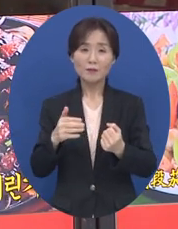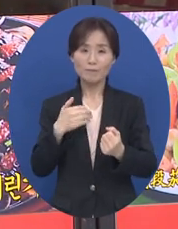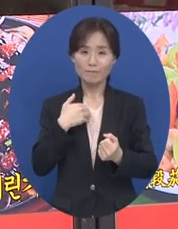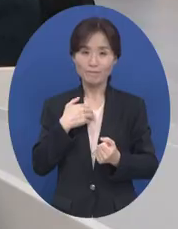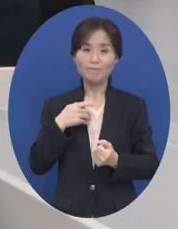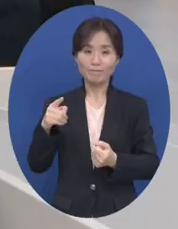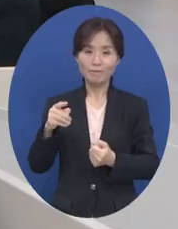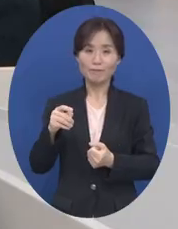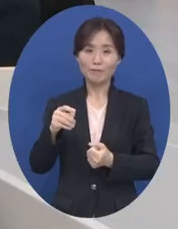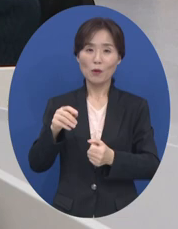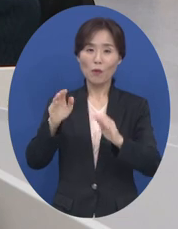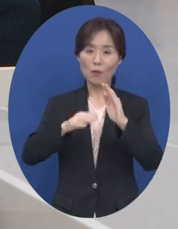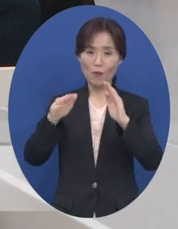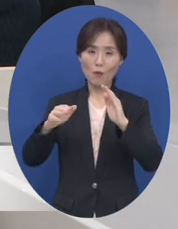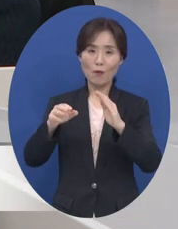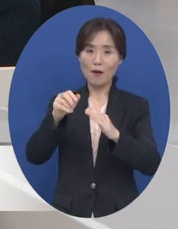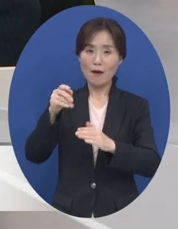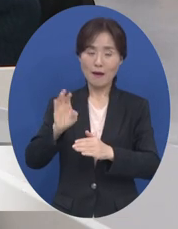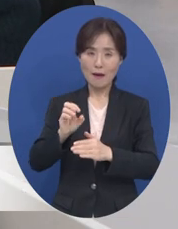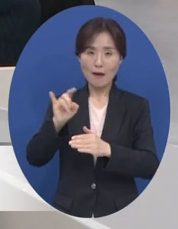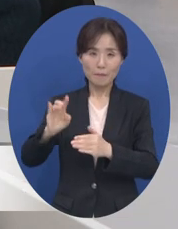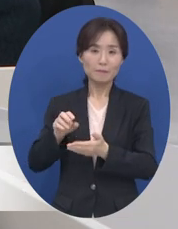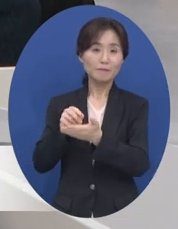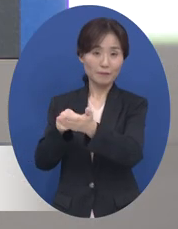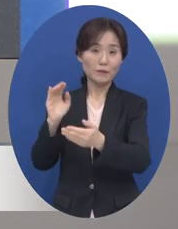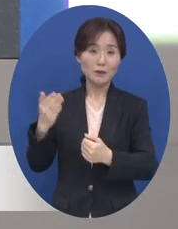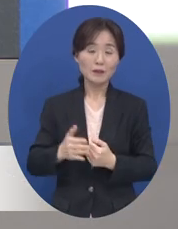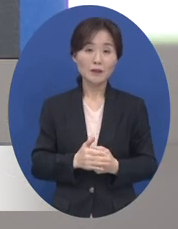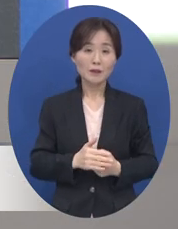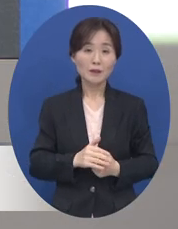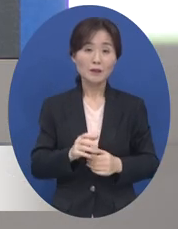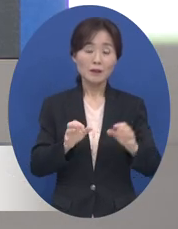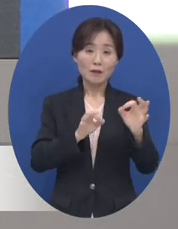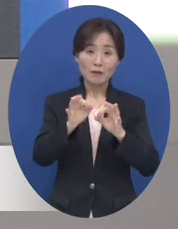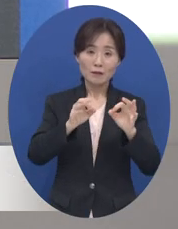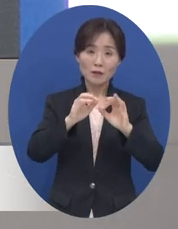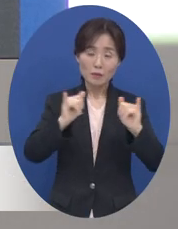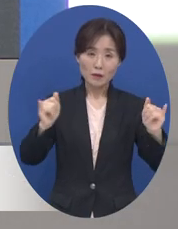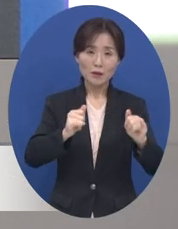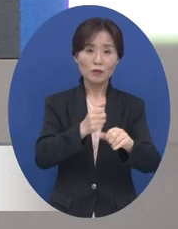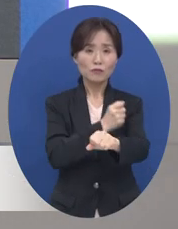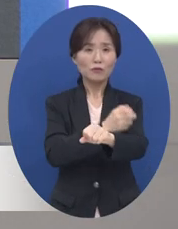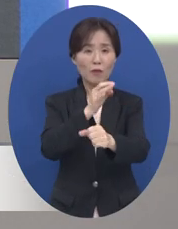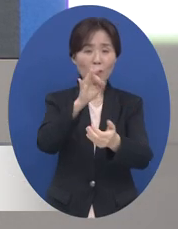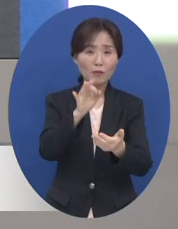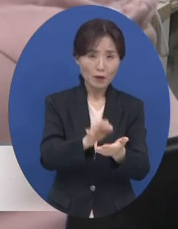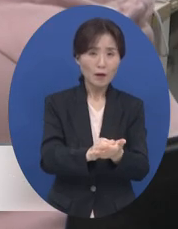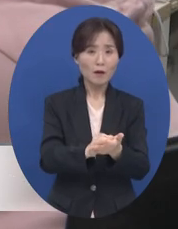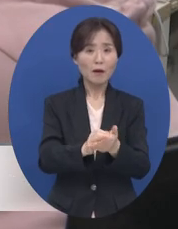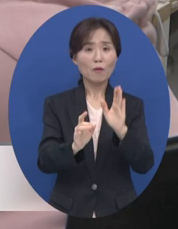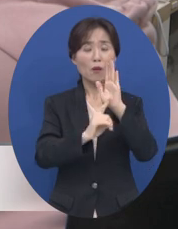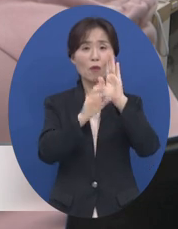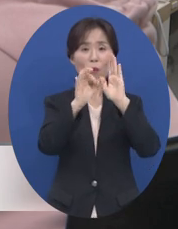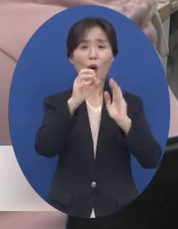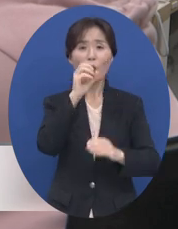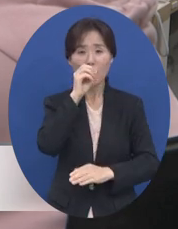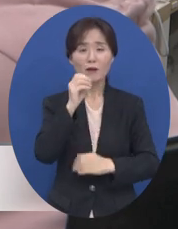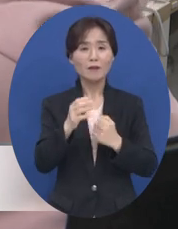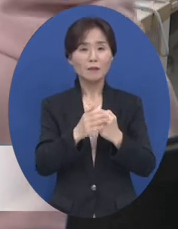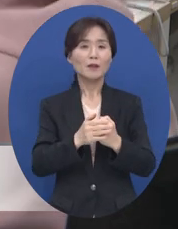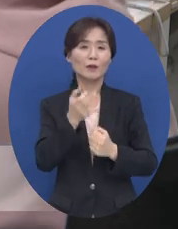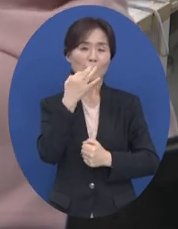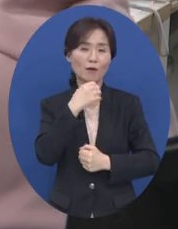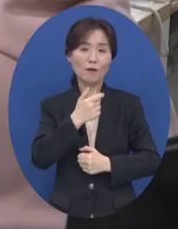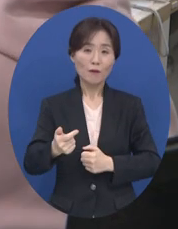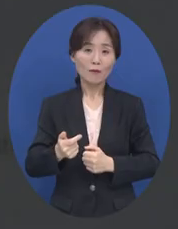것 같고. 소상공인에게 낮은 수수료와 광고료 제로 조건은 분명 이점. 실제